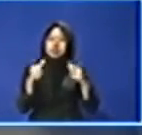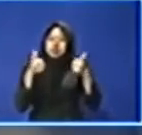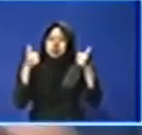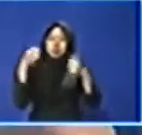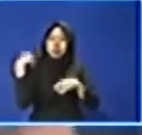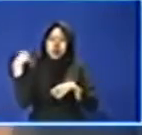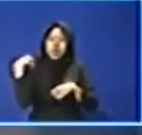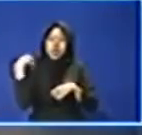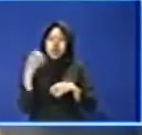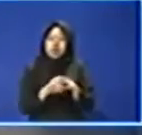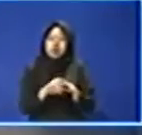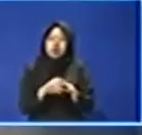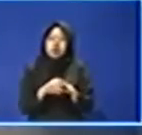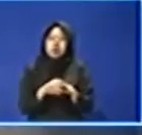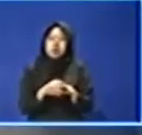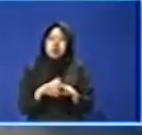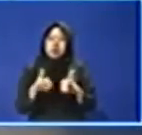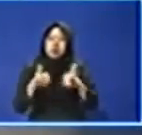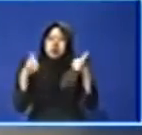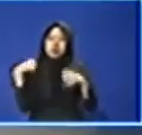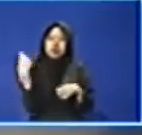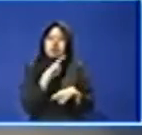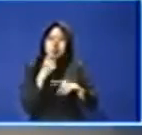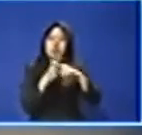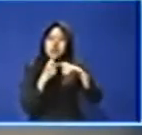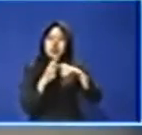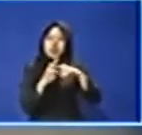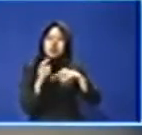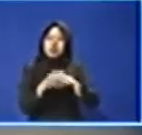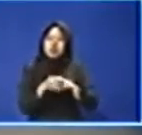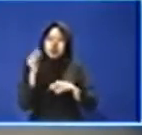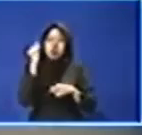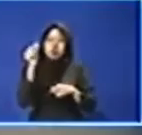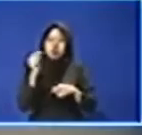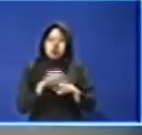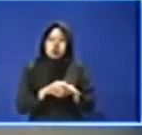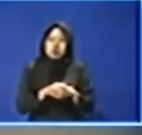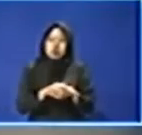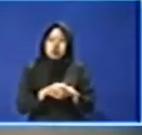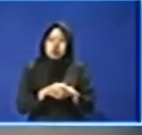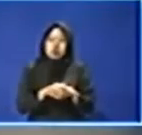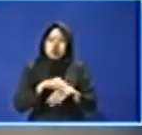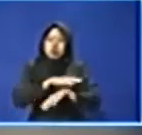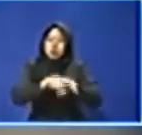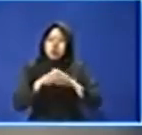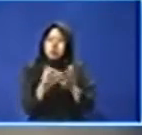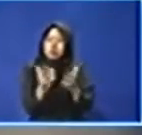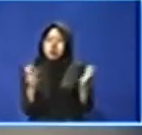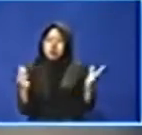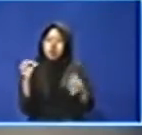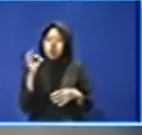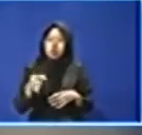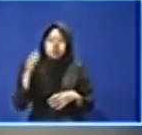to the fight kami menambahkan untuk para hadirin dan masyarakat kota